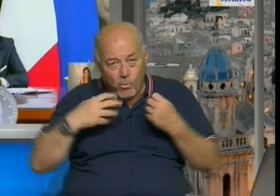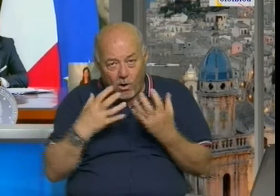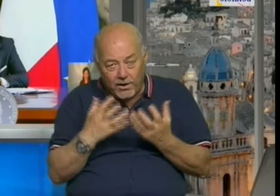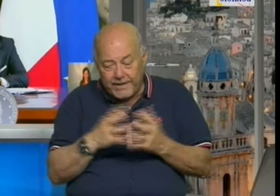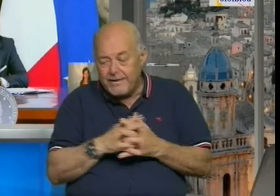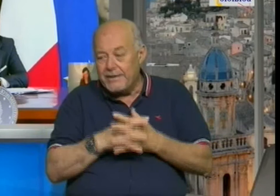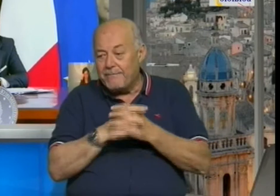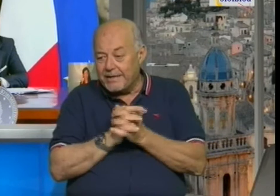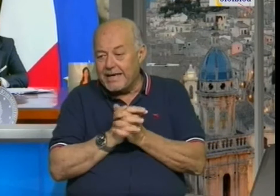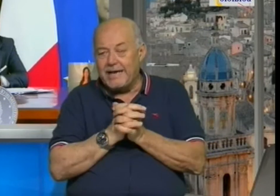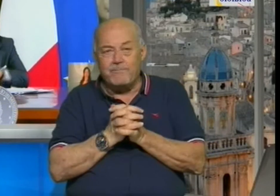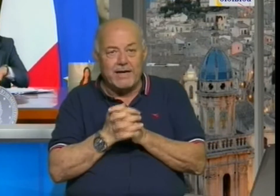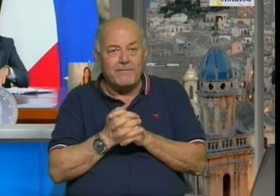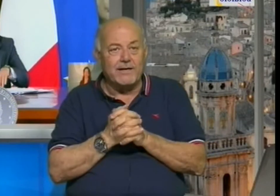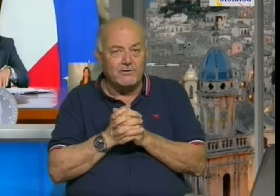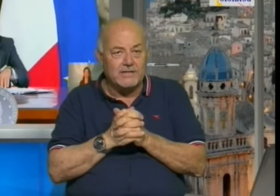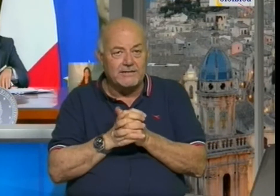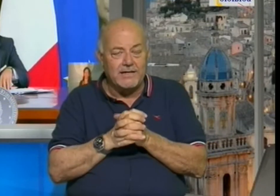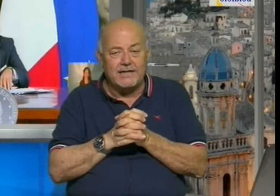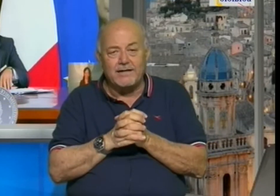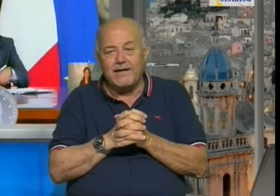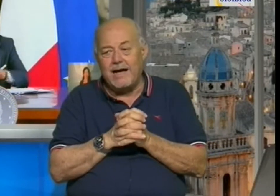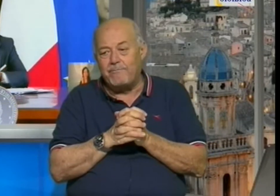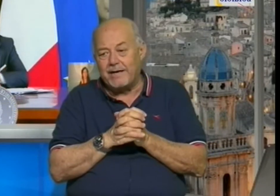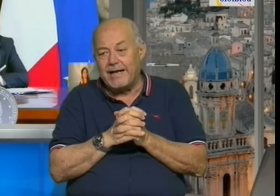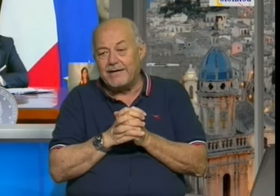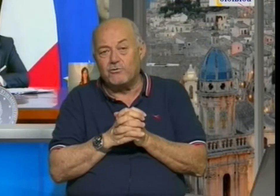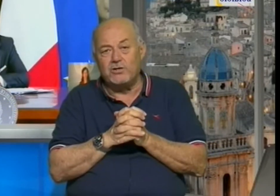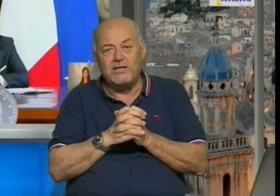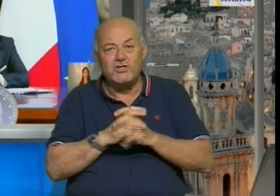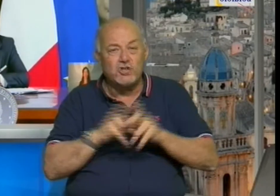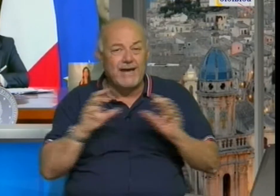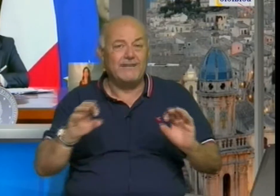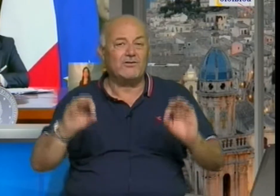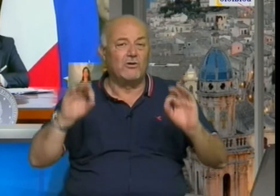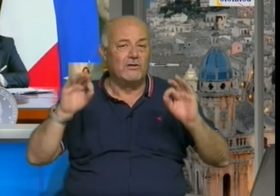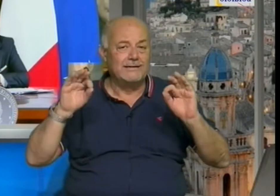di cuore, perché il Premier, lo sentirete, ha parlato di